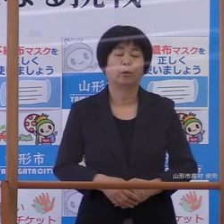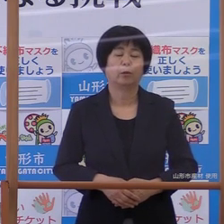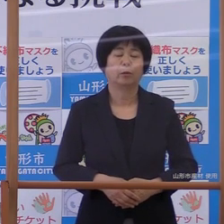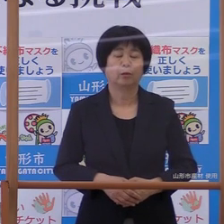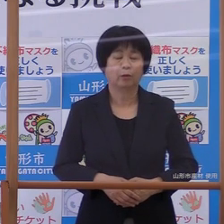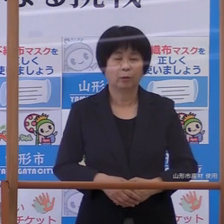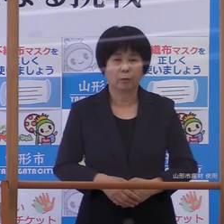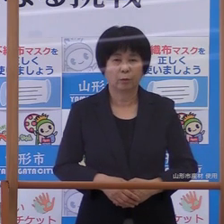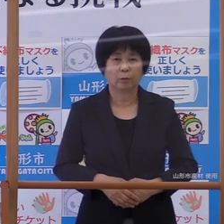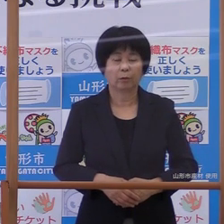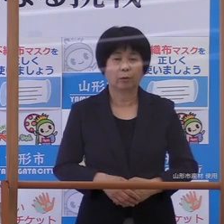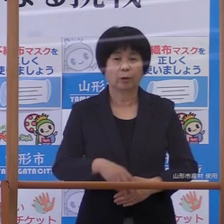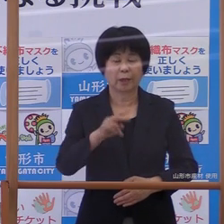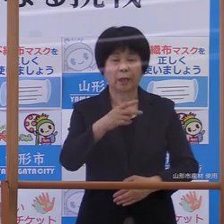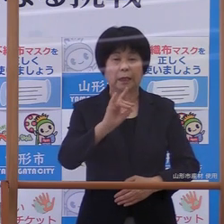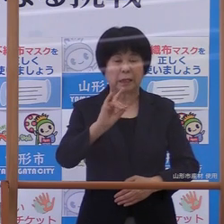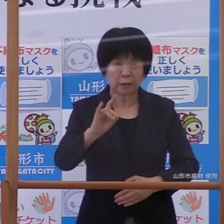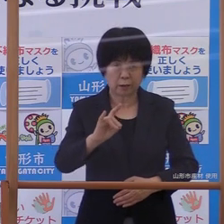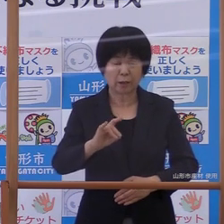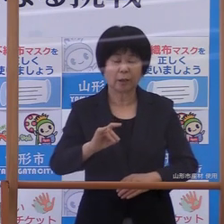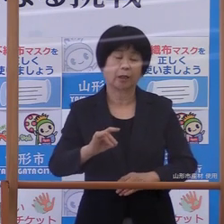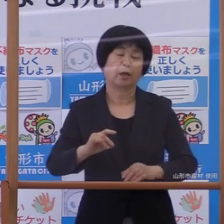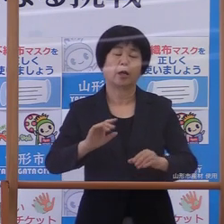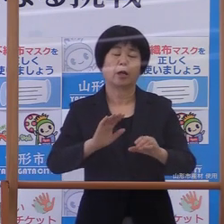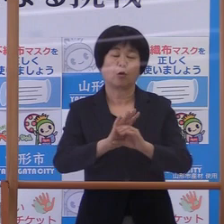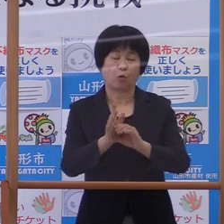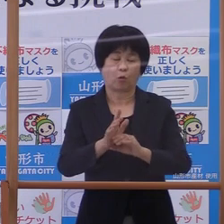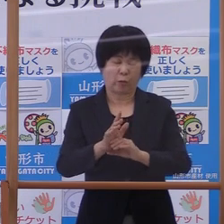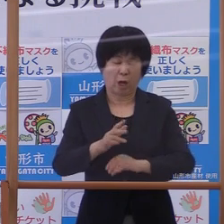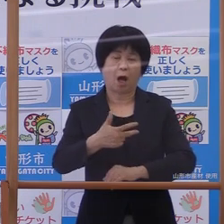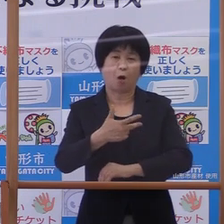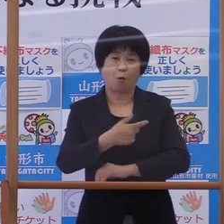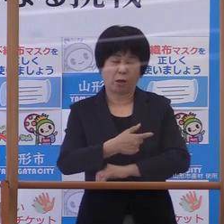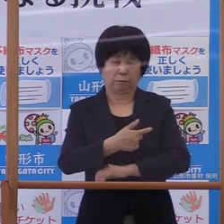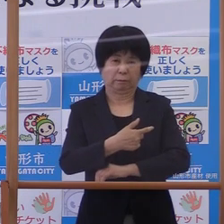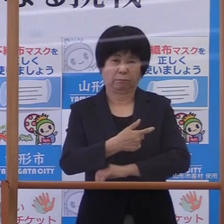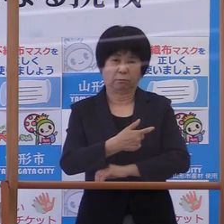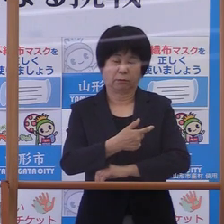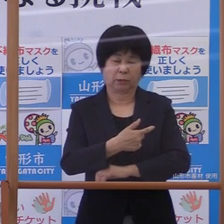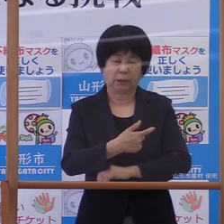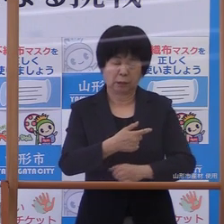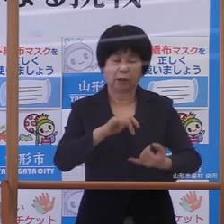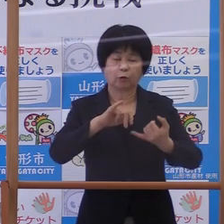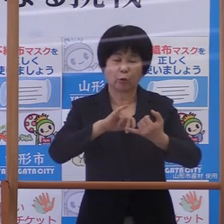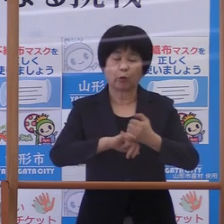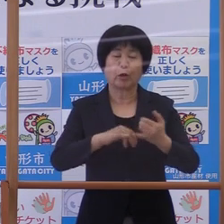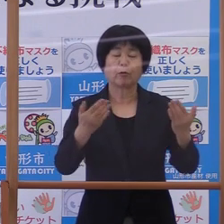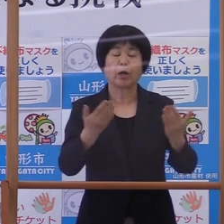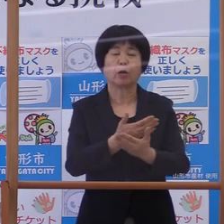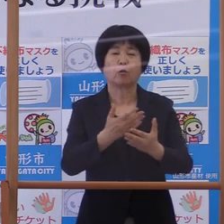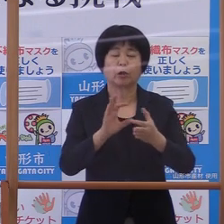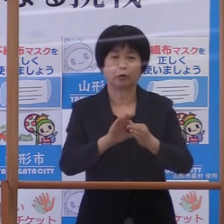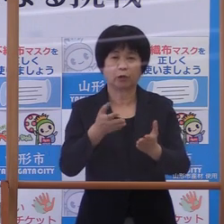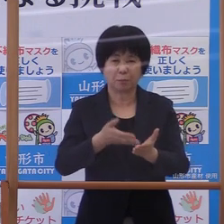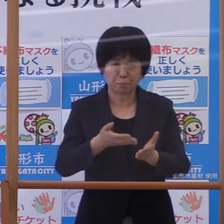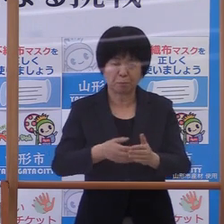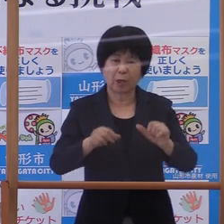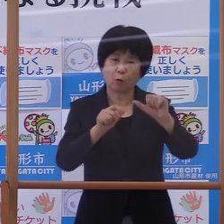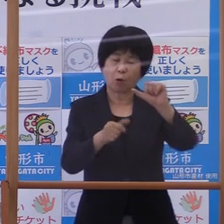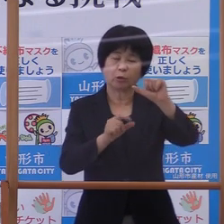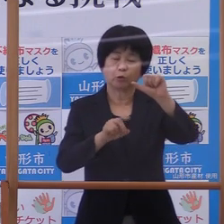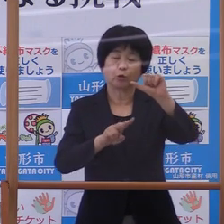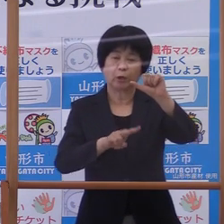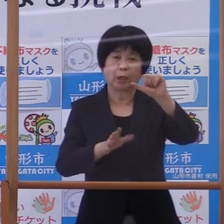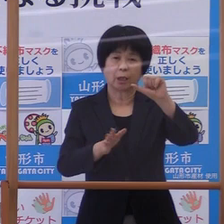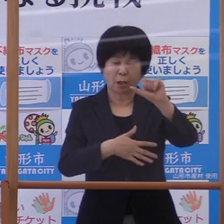続きまして第2期新型コロナワクチン接種の予約方法の変更について申し上げます。5月12